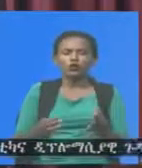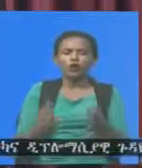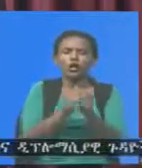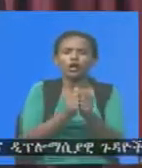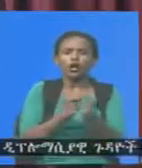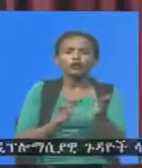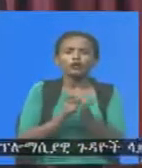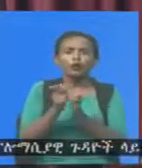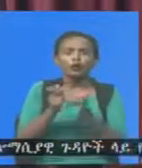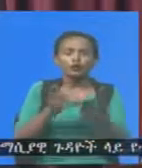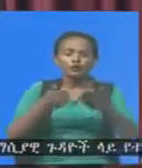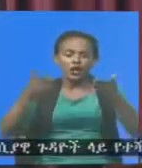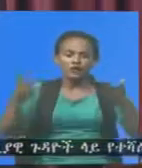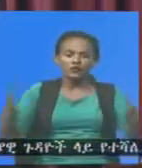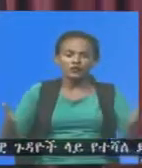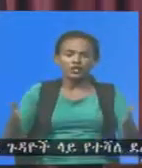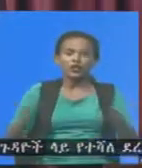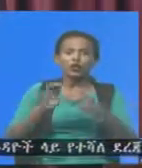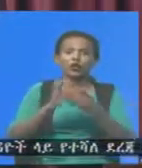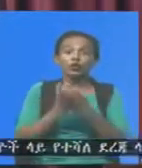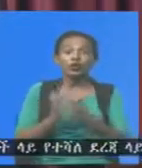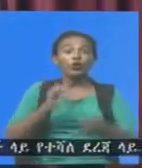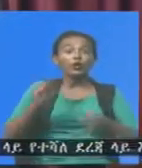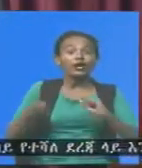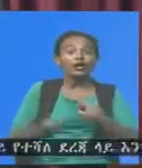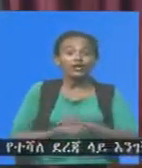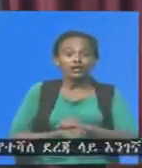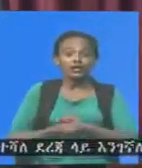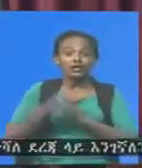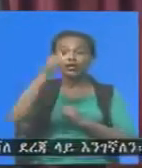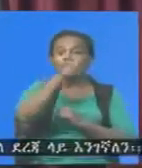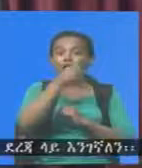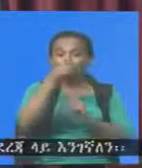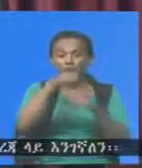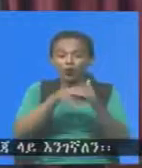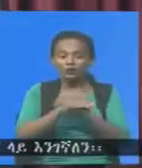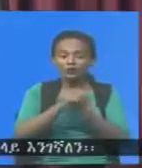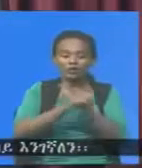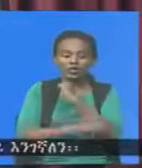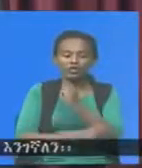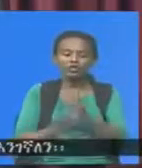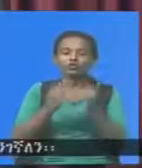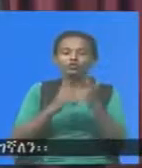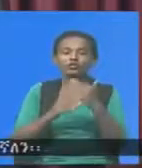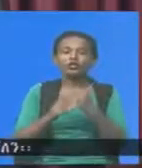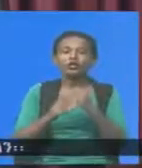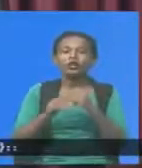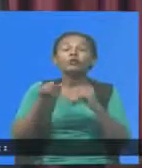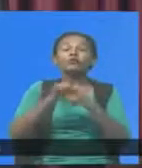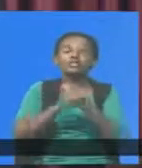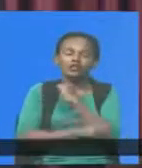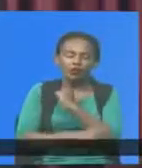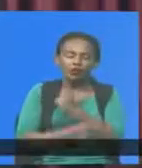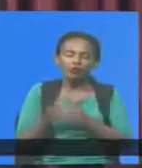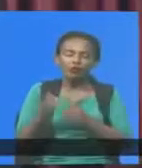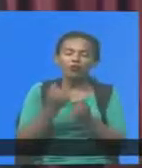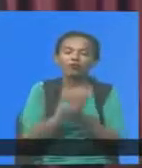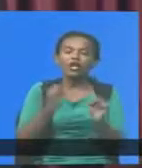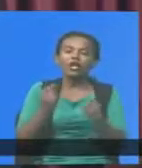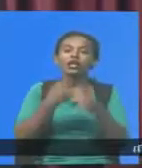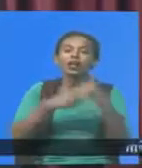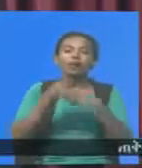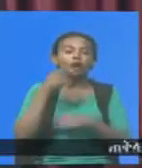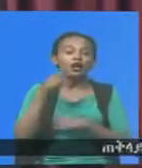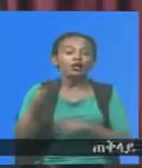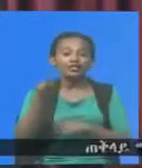አስፍተን ሁኔታውን ቀይረን ኢትዮጵያ ውስጥ መሰረታዊ ችግር እናምጣ መሰረታዊ መፍትሄ እናምጣል የዛ